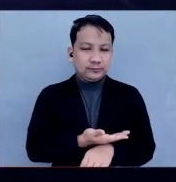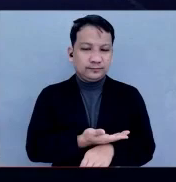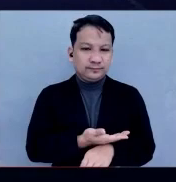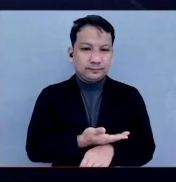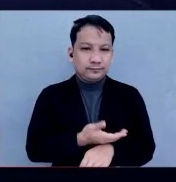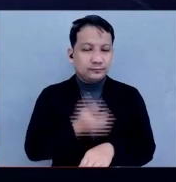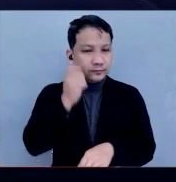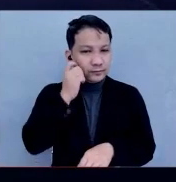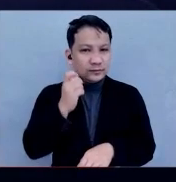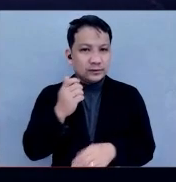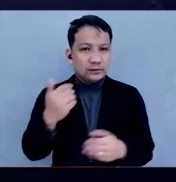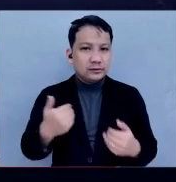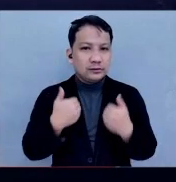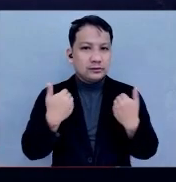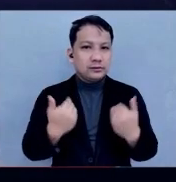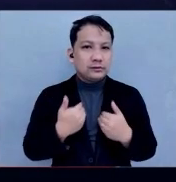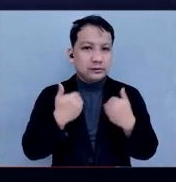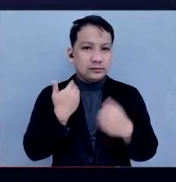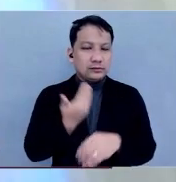young."